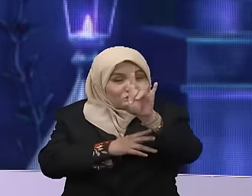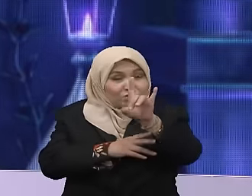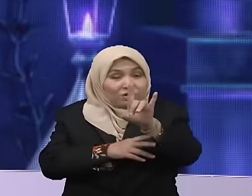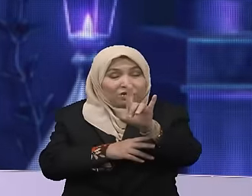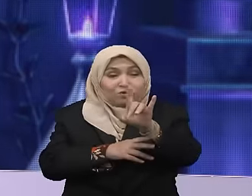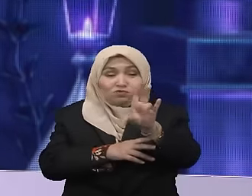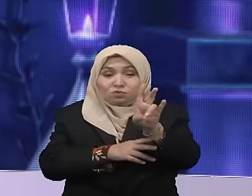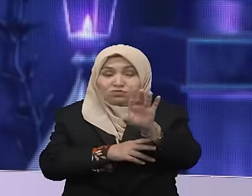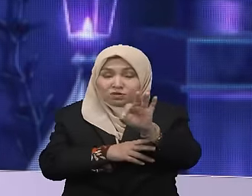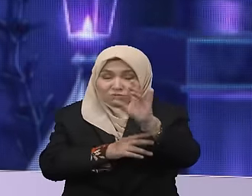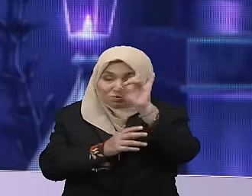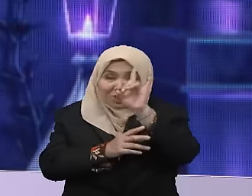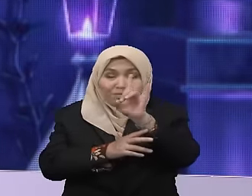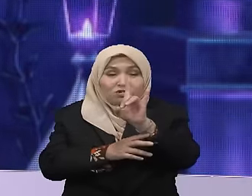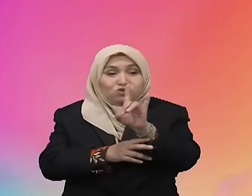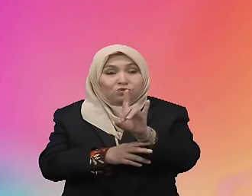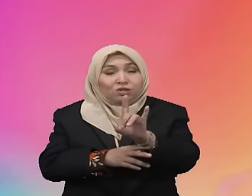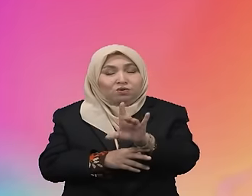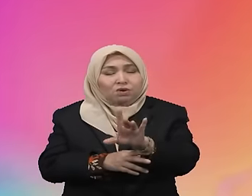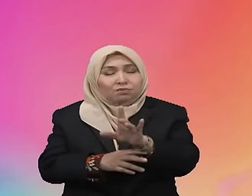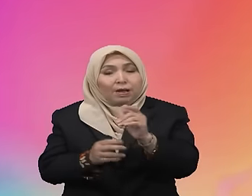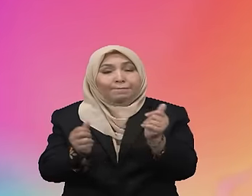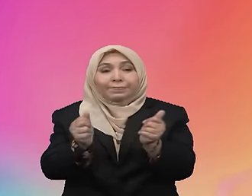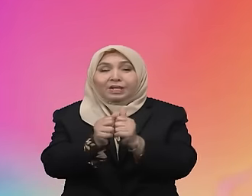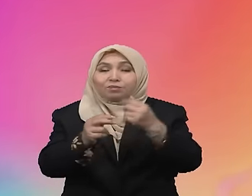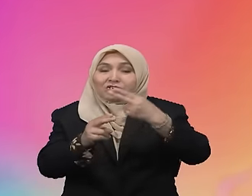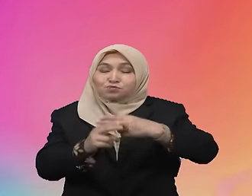79. Auzubillahi minasyaitonirrajim.